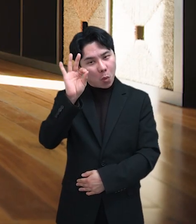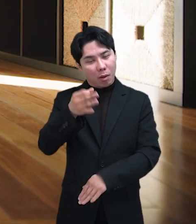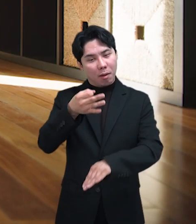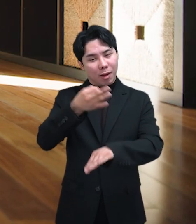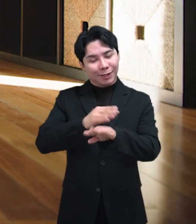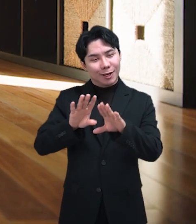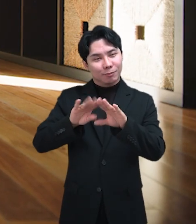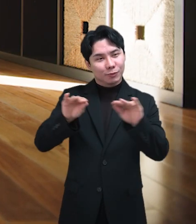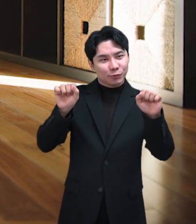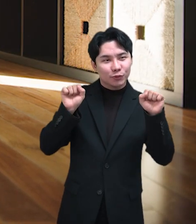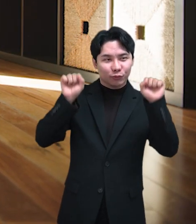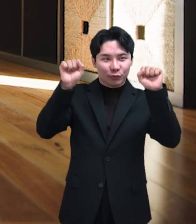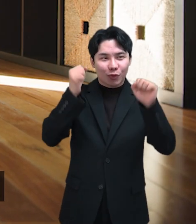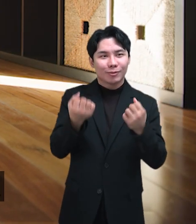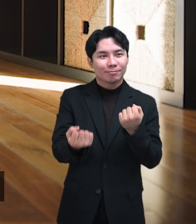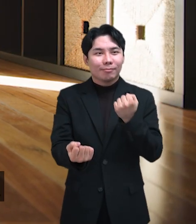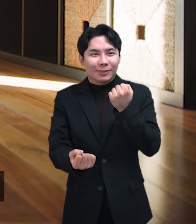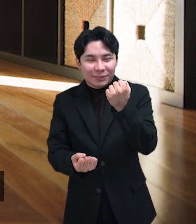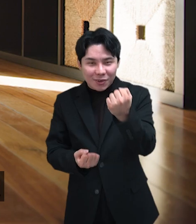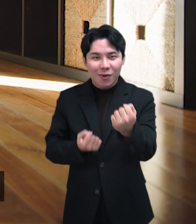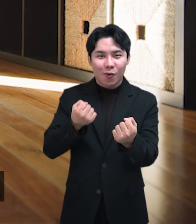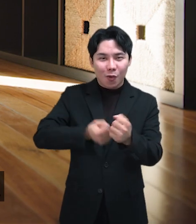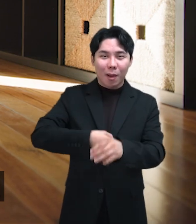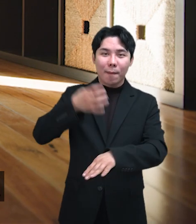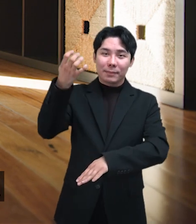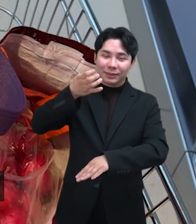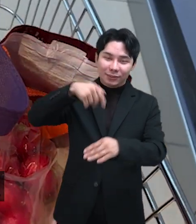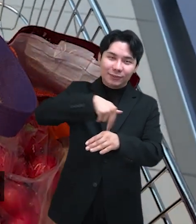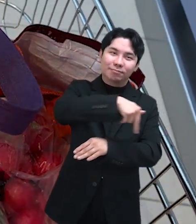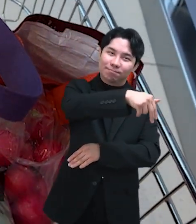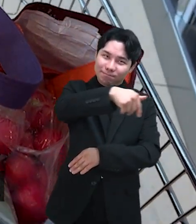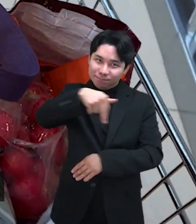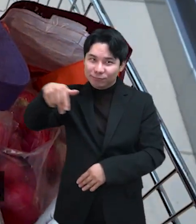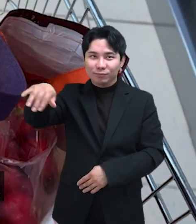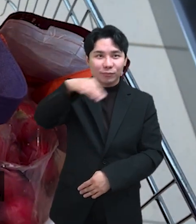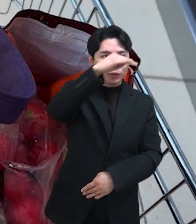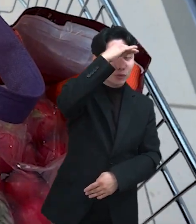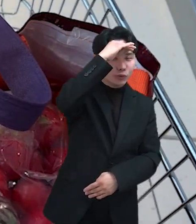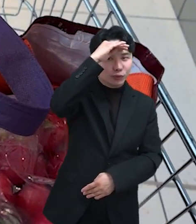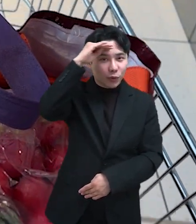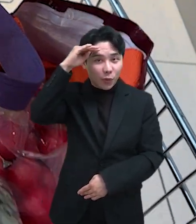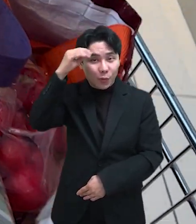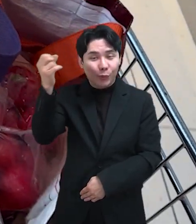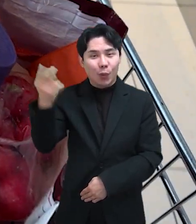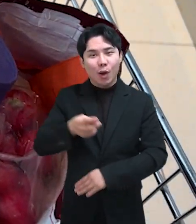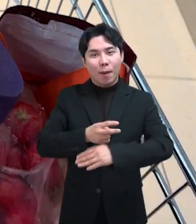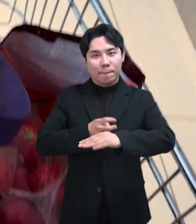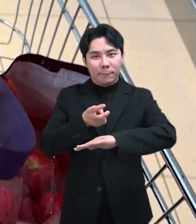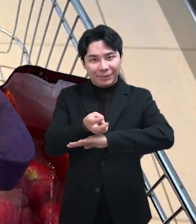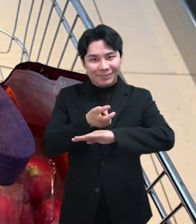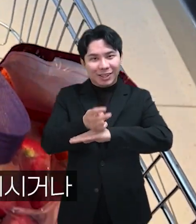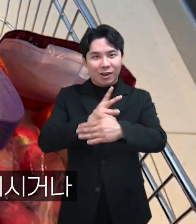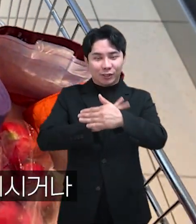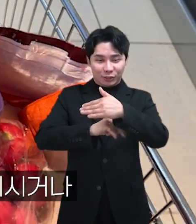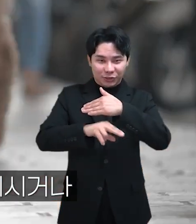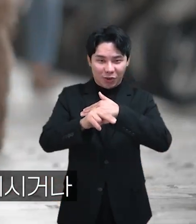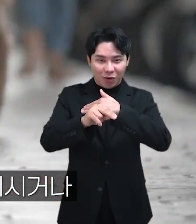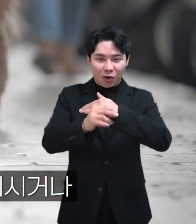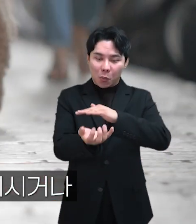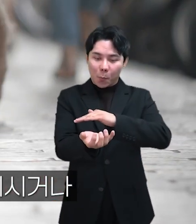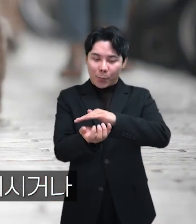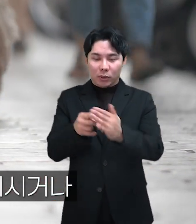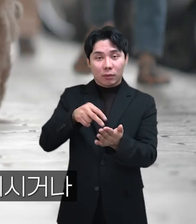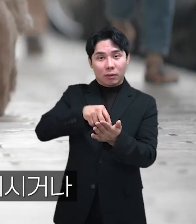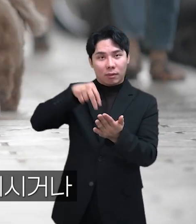TV를 보면서 스트레칭을 하고 실내 자전거를 타시고 또 장을 보시고 가까운 거리를 걸어 다니시면은, 그리고